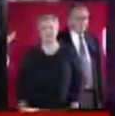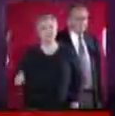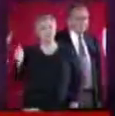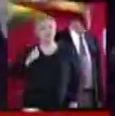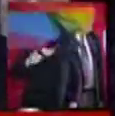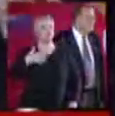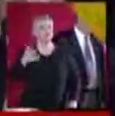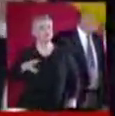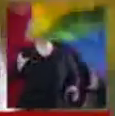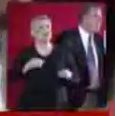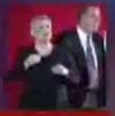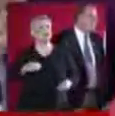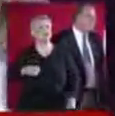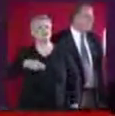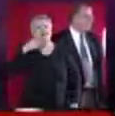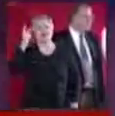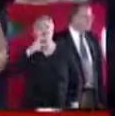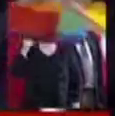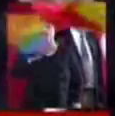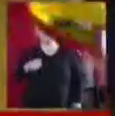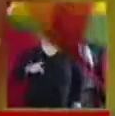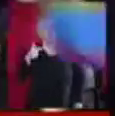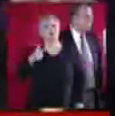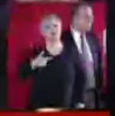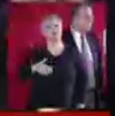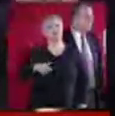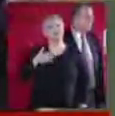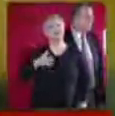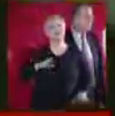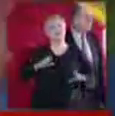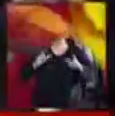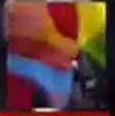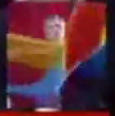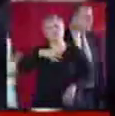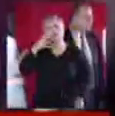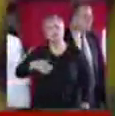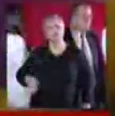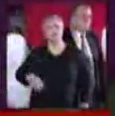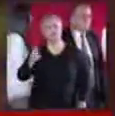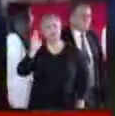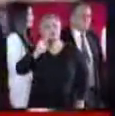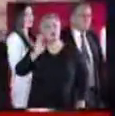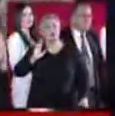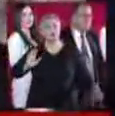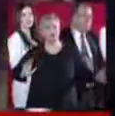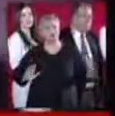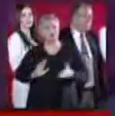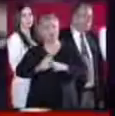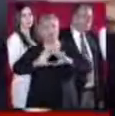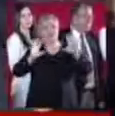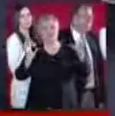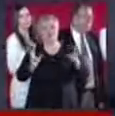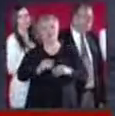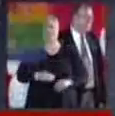λά κοινότητας πάντα απέναντι στην ομοφοβία και το ρατσισμό στέλα είμαστε περήφανη για